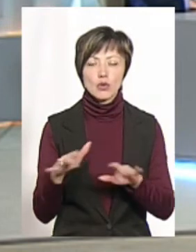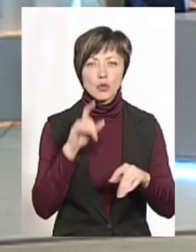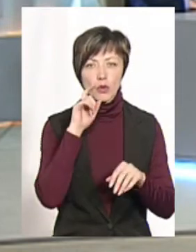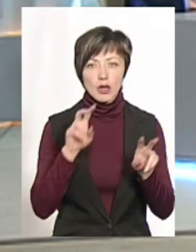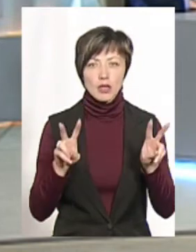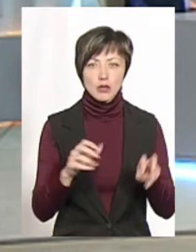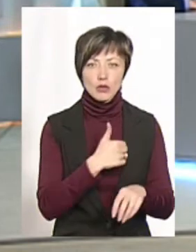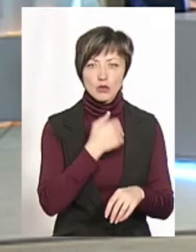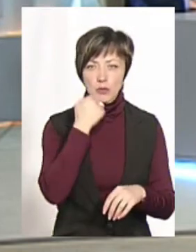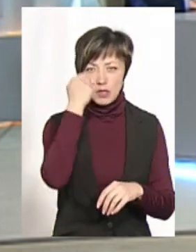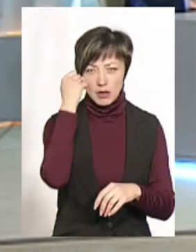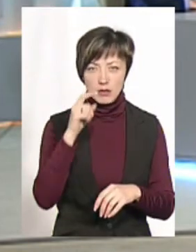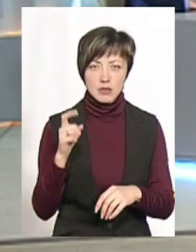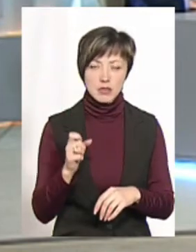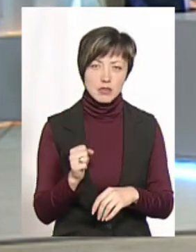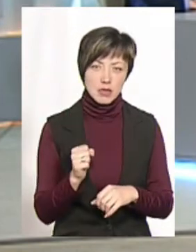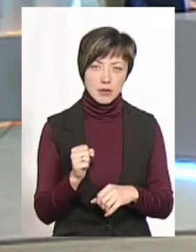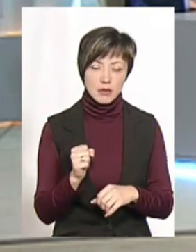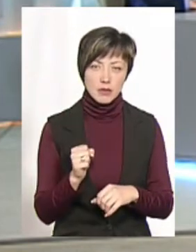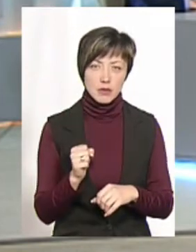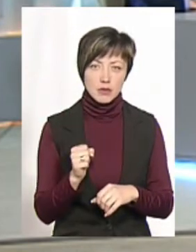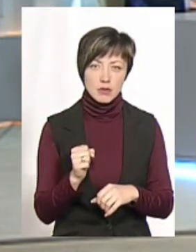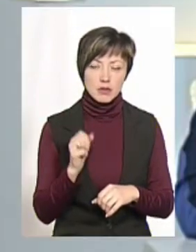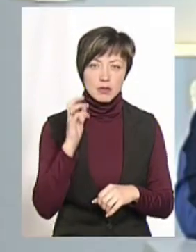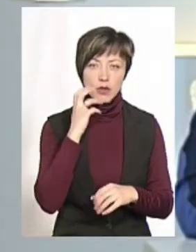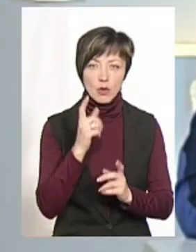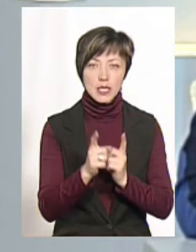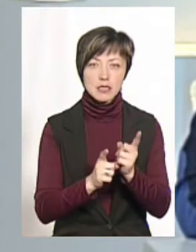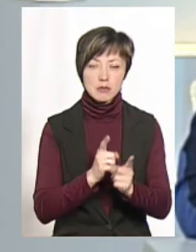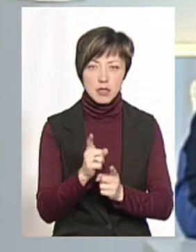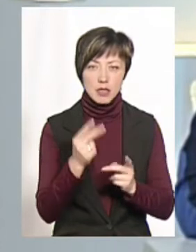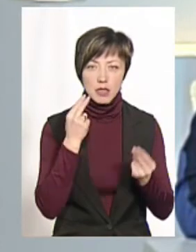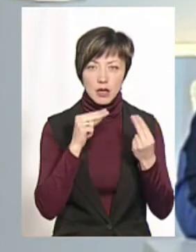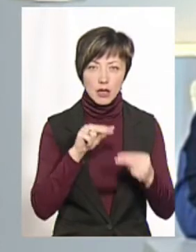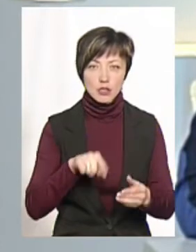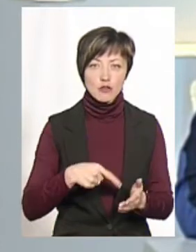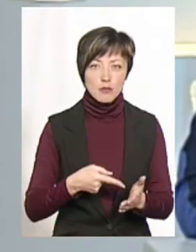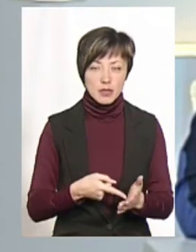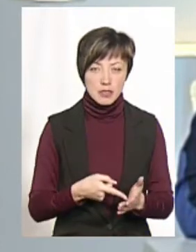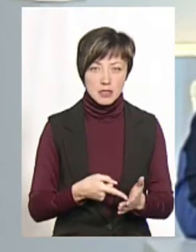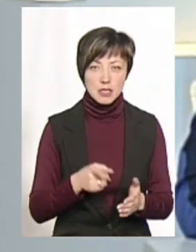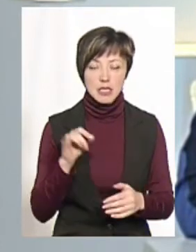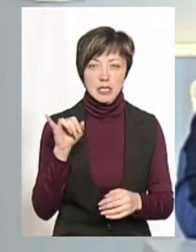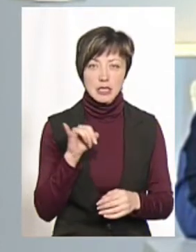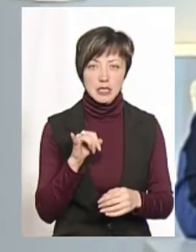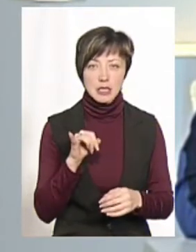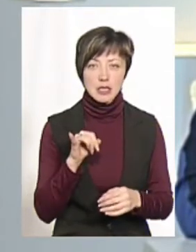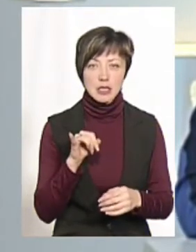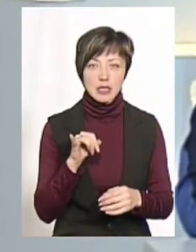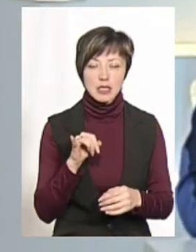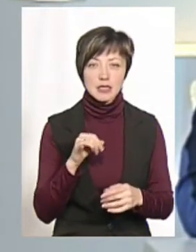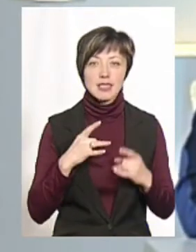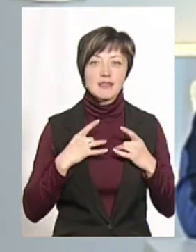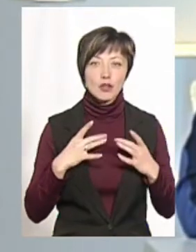Ну, по-перше, хочу подякувати за досить серйозні зміни на краще в місті і за святкове